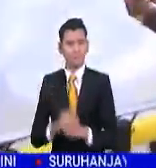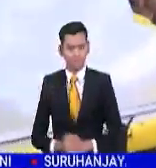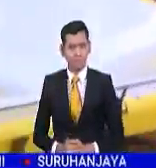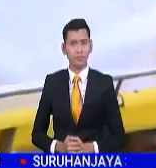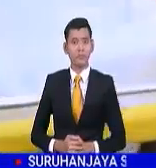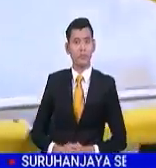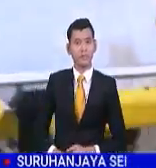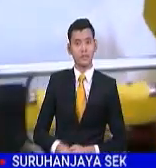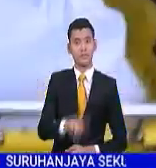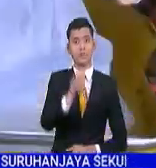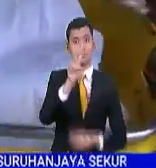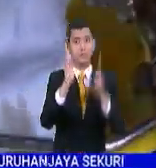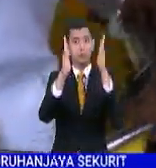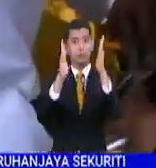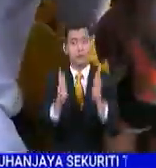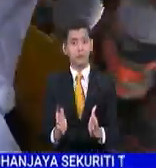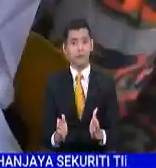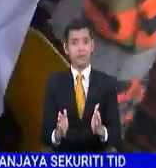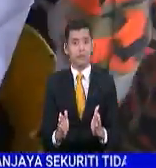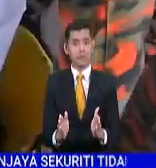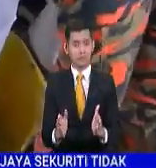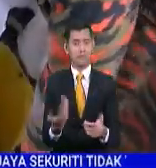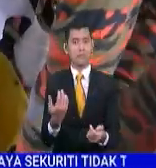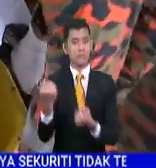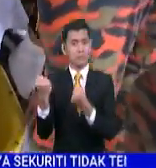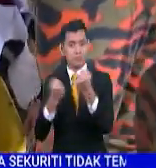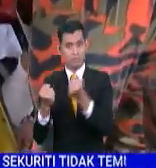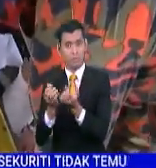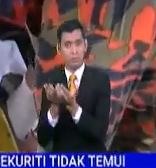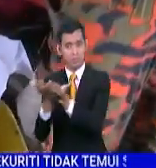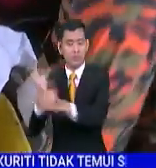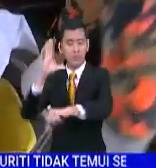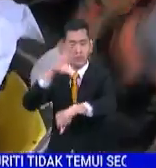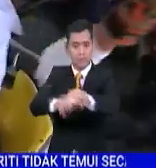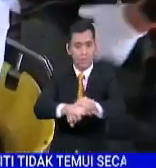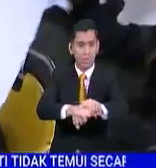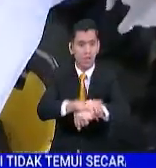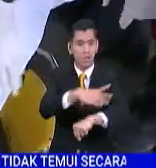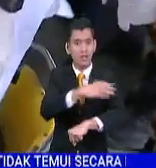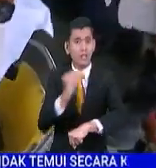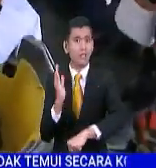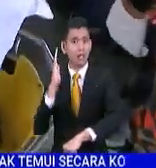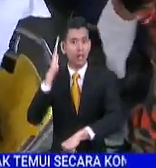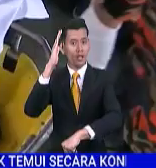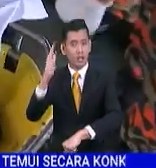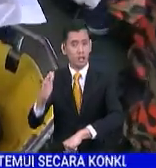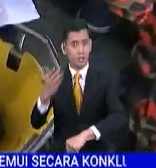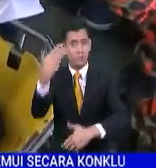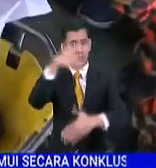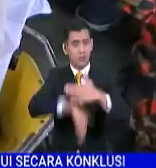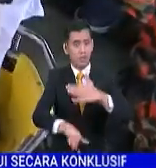Dua tekong lelaki berumur 30-an ditahan dan akan direman pagi esok.